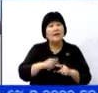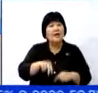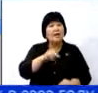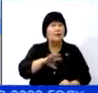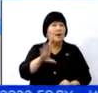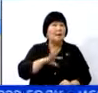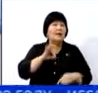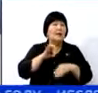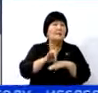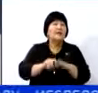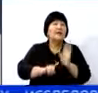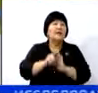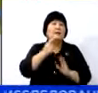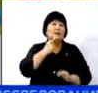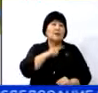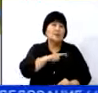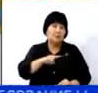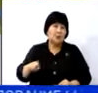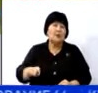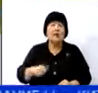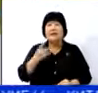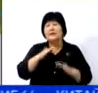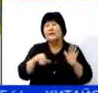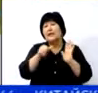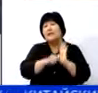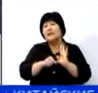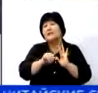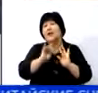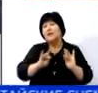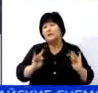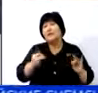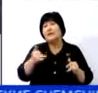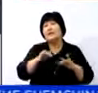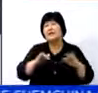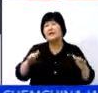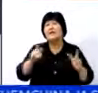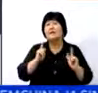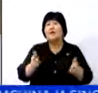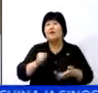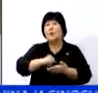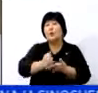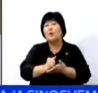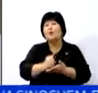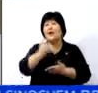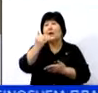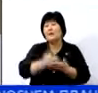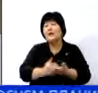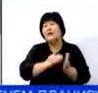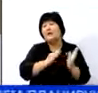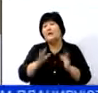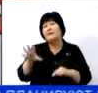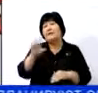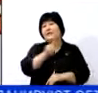была проведена в самый сложный период. Детский сад на 60 мест. Сейчас в садике, согласно утвержденному алгоритму, с соблюдением